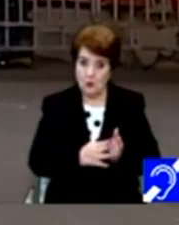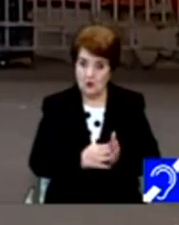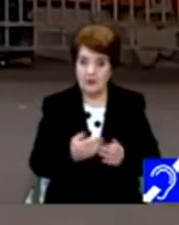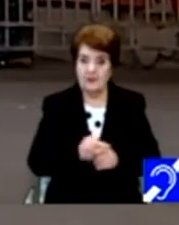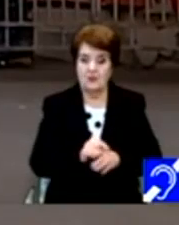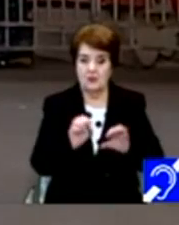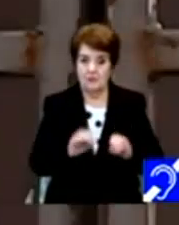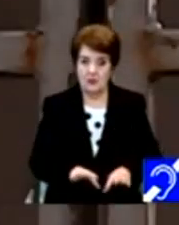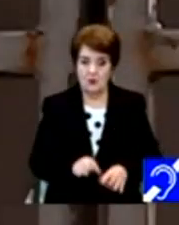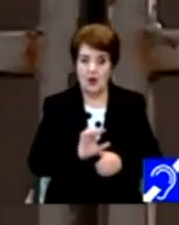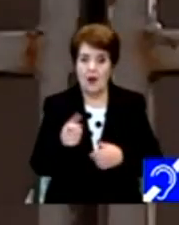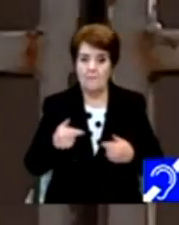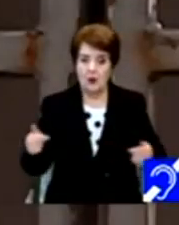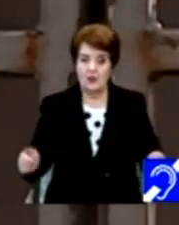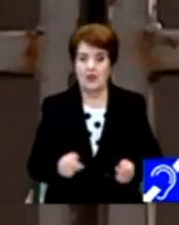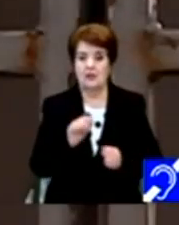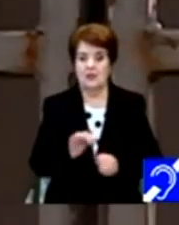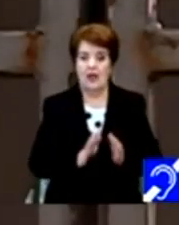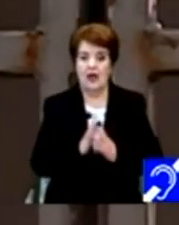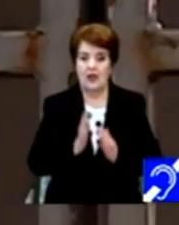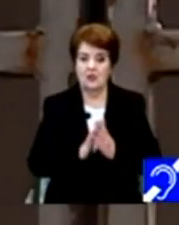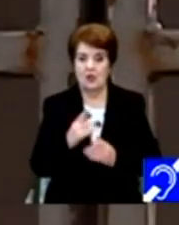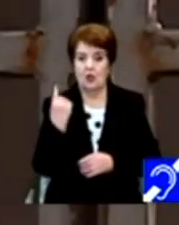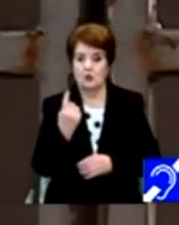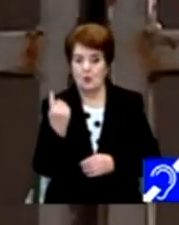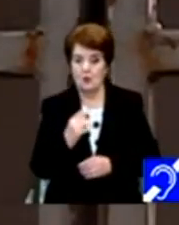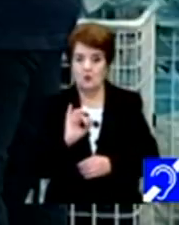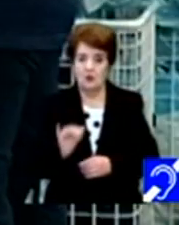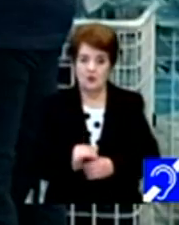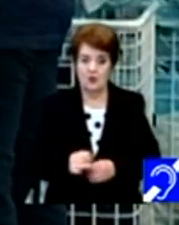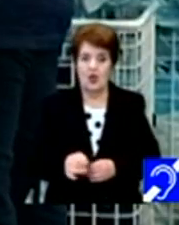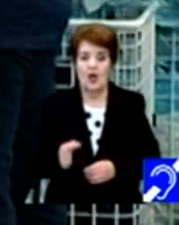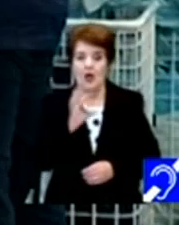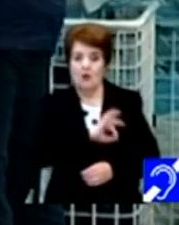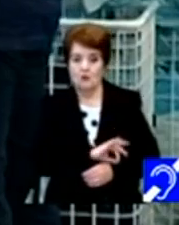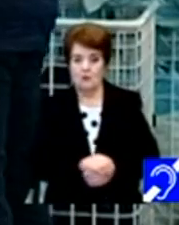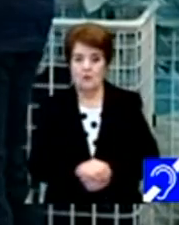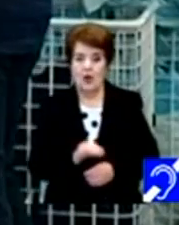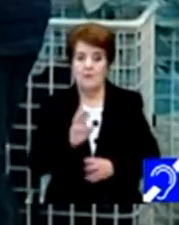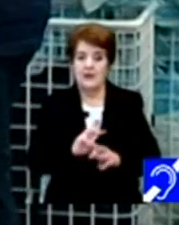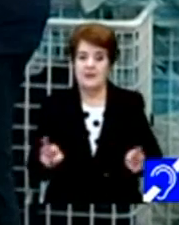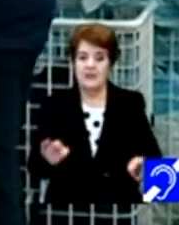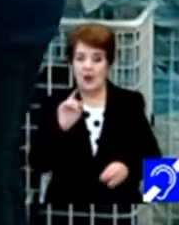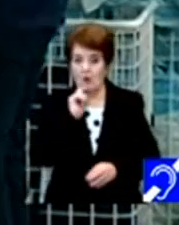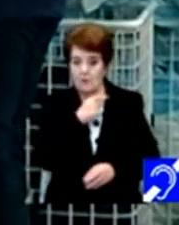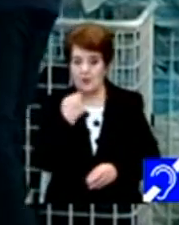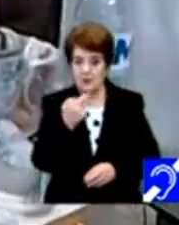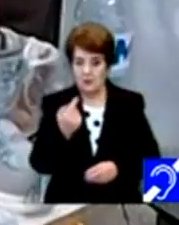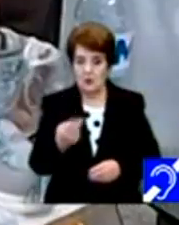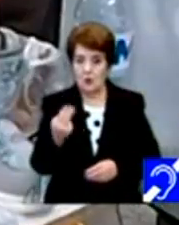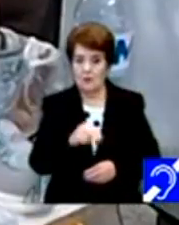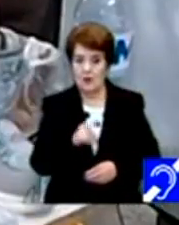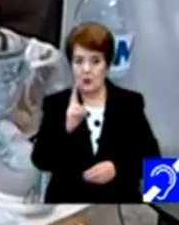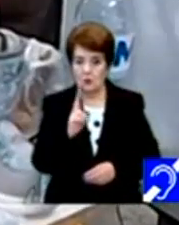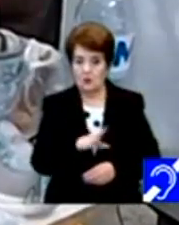la reducerea producției, a comerțului, la creșterea șomajului și diminuarea consumului. Și Ministerul Economiei confirmă că în 2020